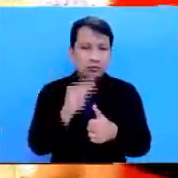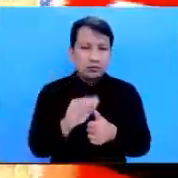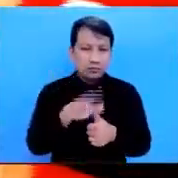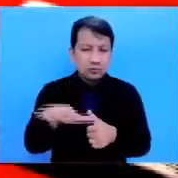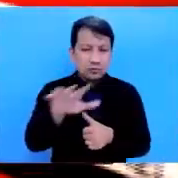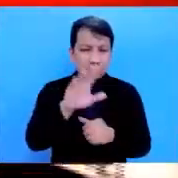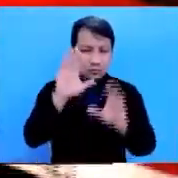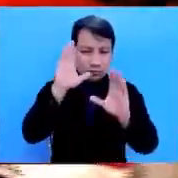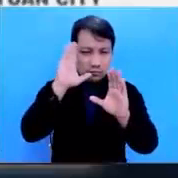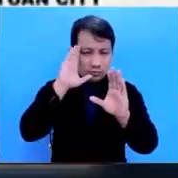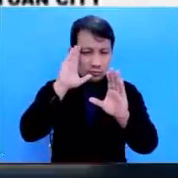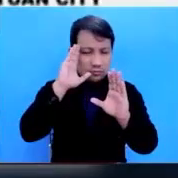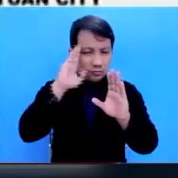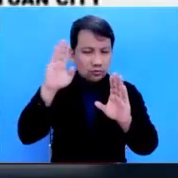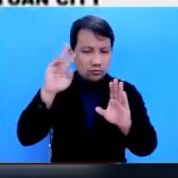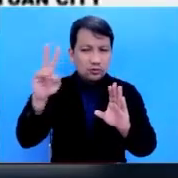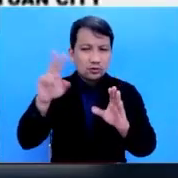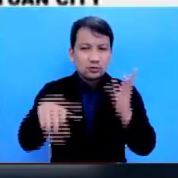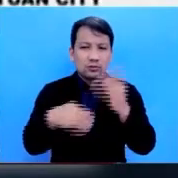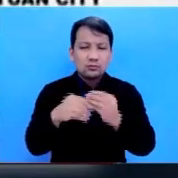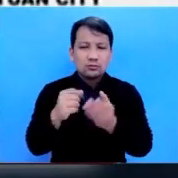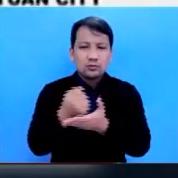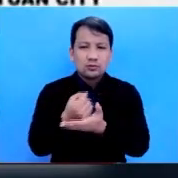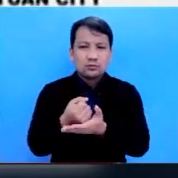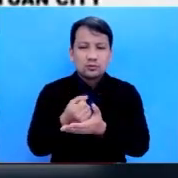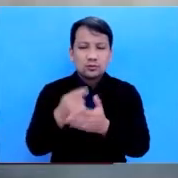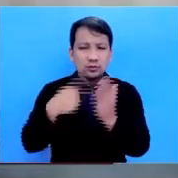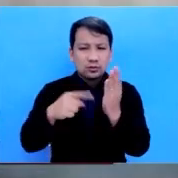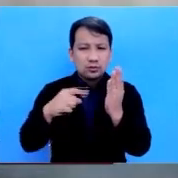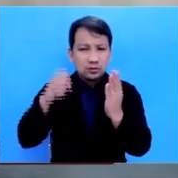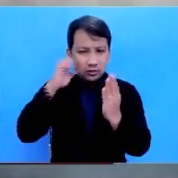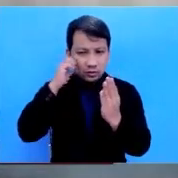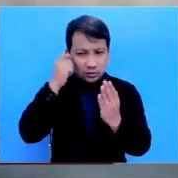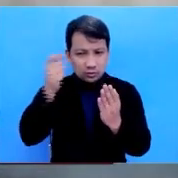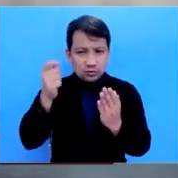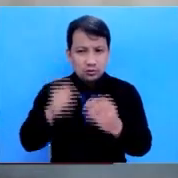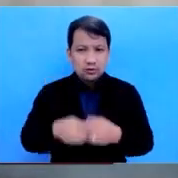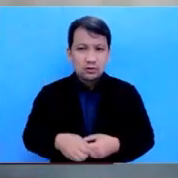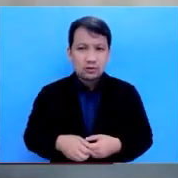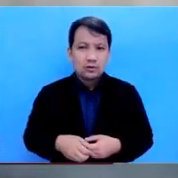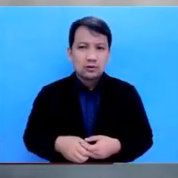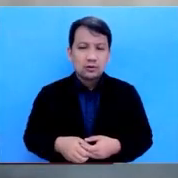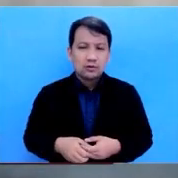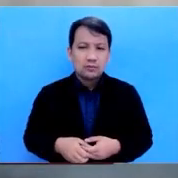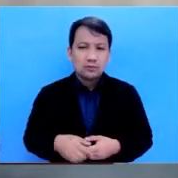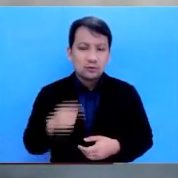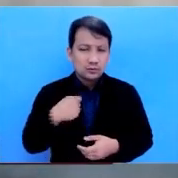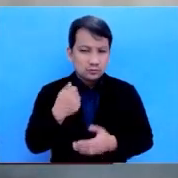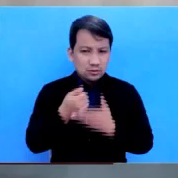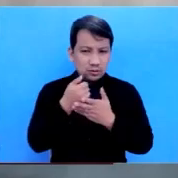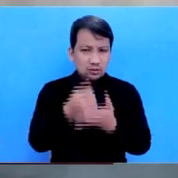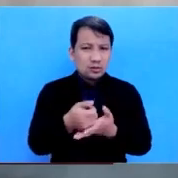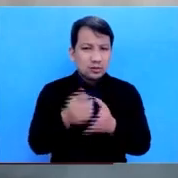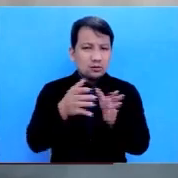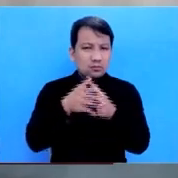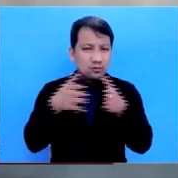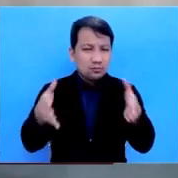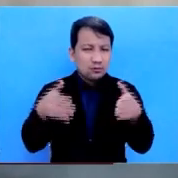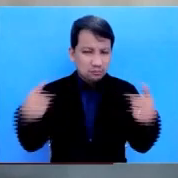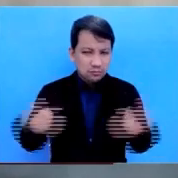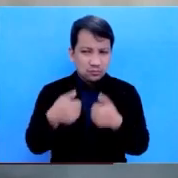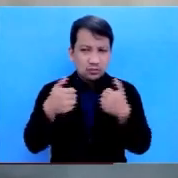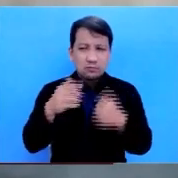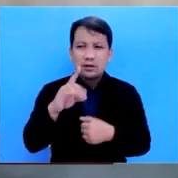Bongbong Marcos kay incoming Social Welfare Secretary Erwin Tulfo. Sanay na tayo na tumulong pero mas malaki kasing challenge pag